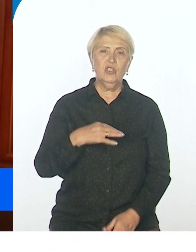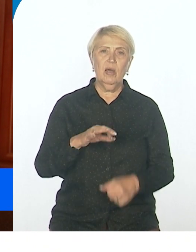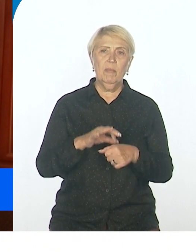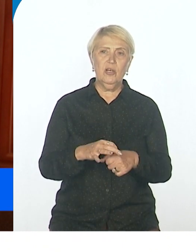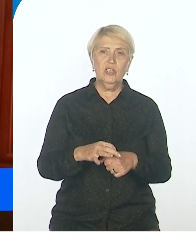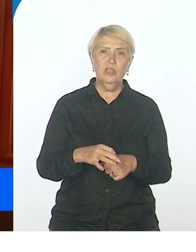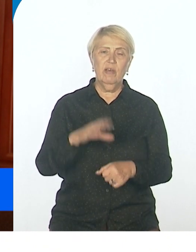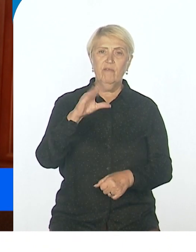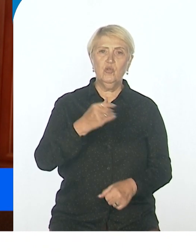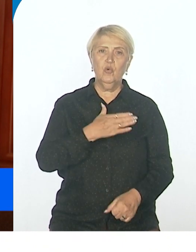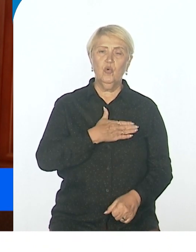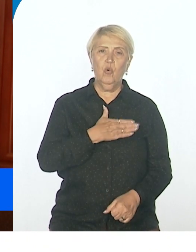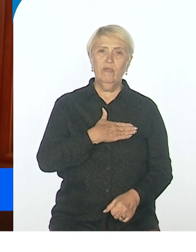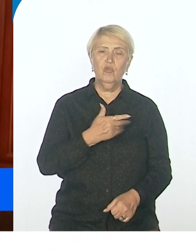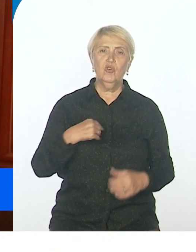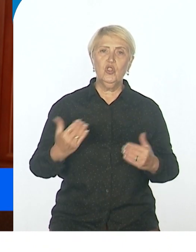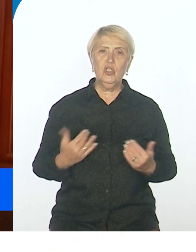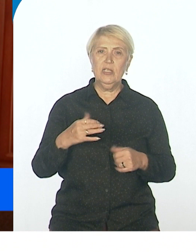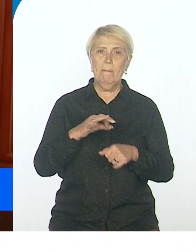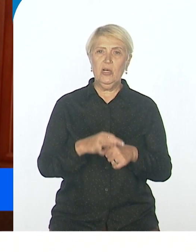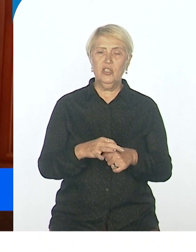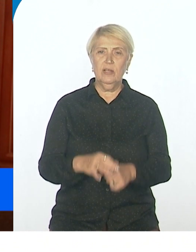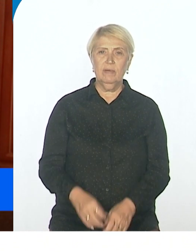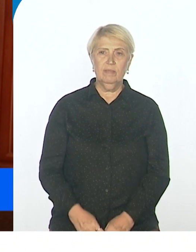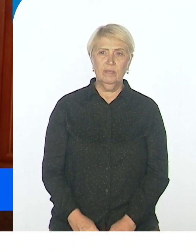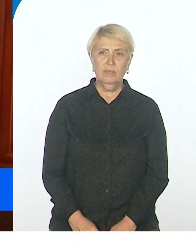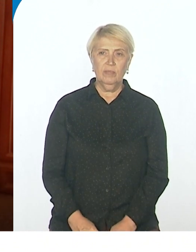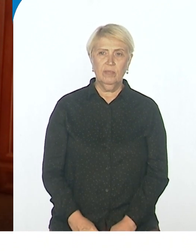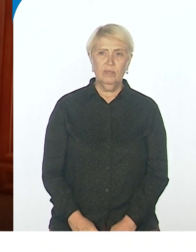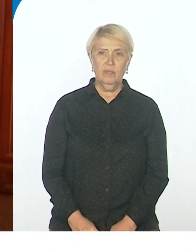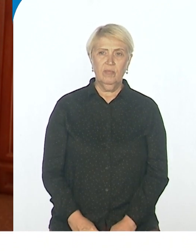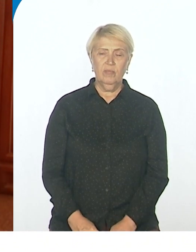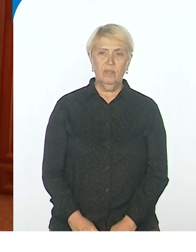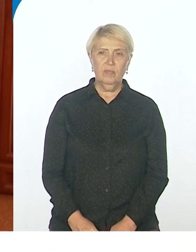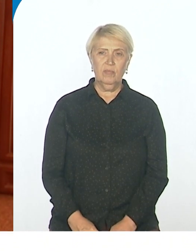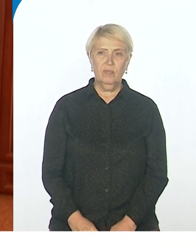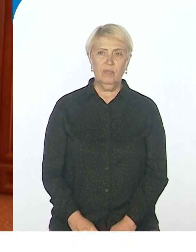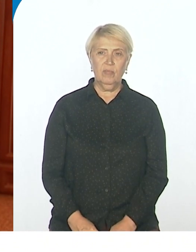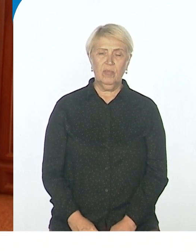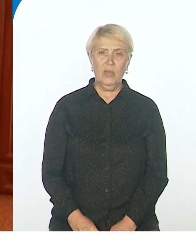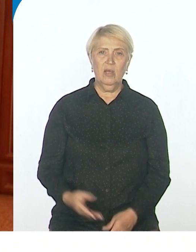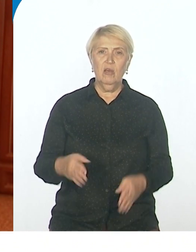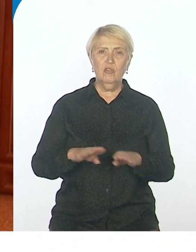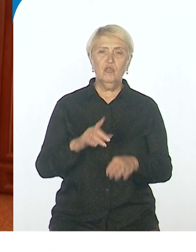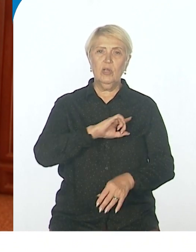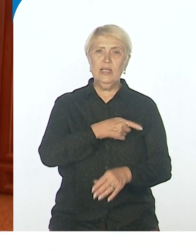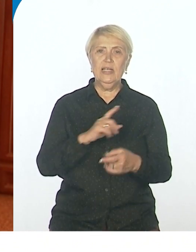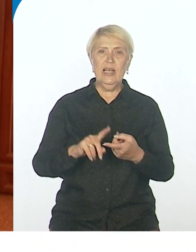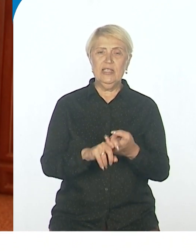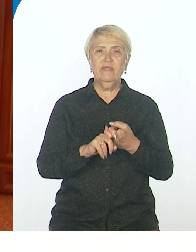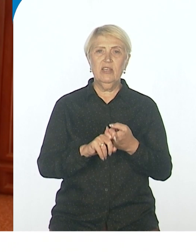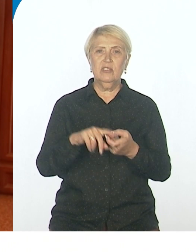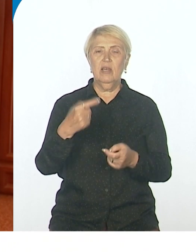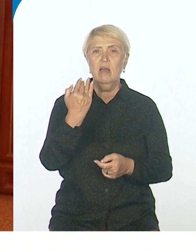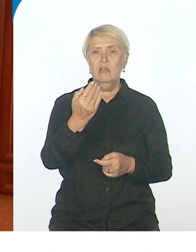всю духовную жесточайшую брань. И она, и я, и до сих пор духовно с ней настолько сильно связаны, что она чувствует, если